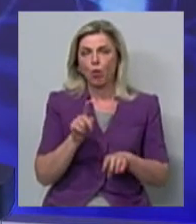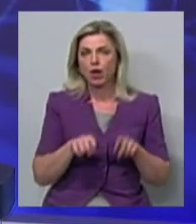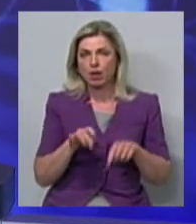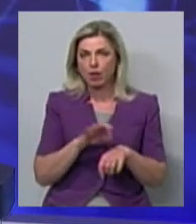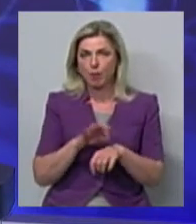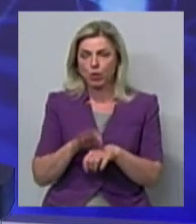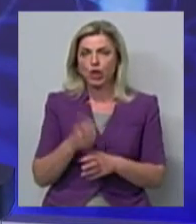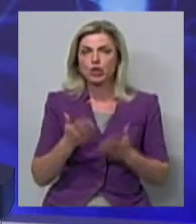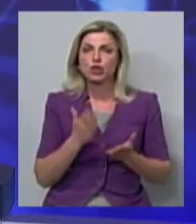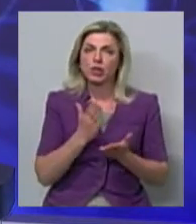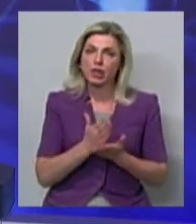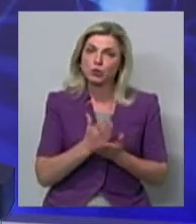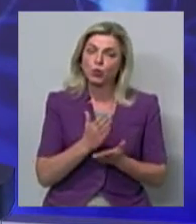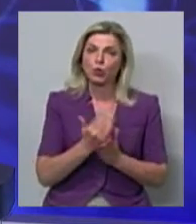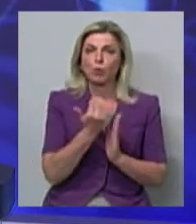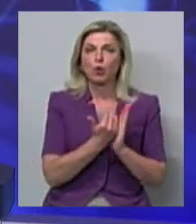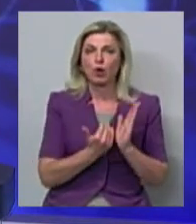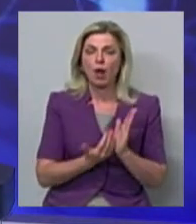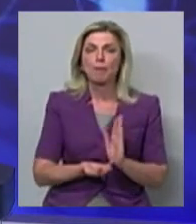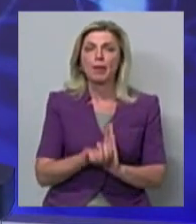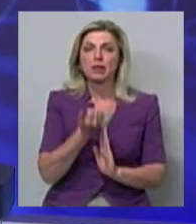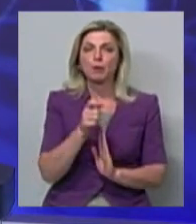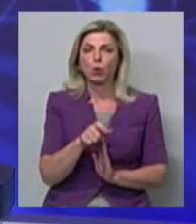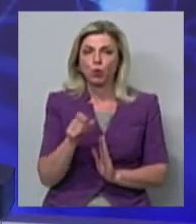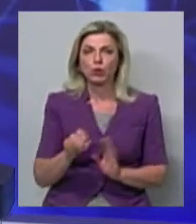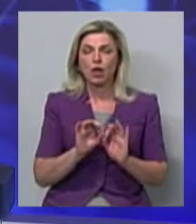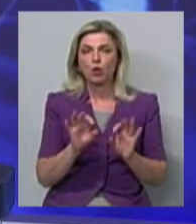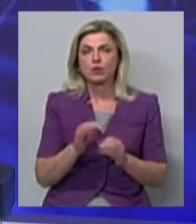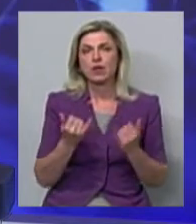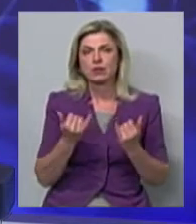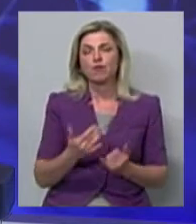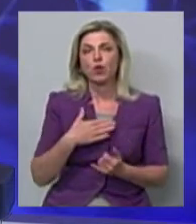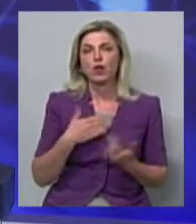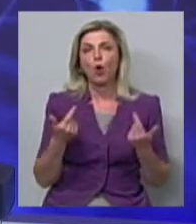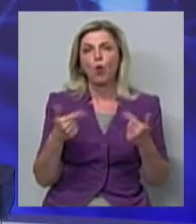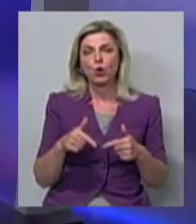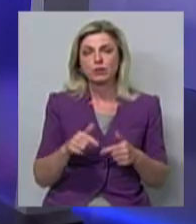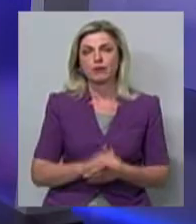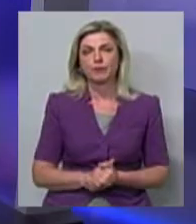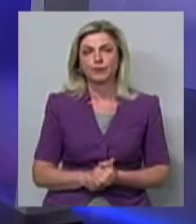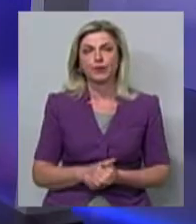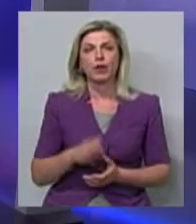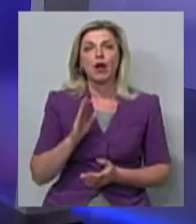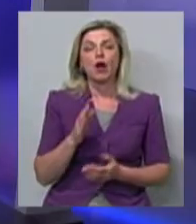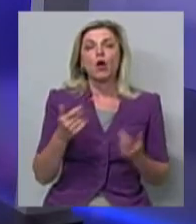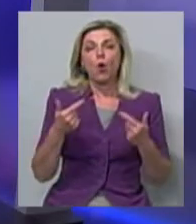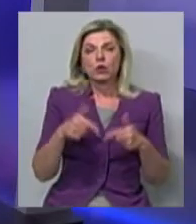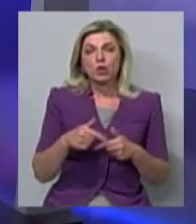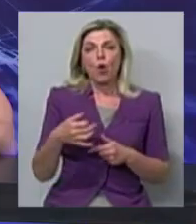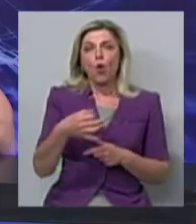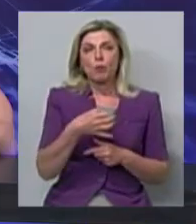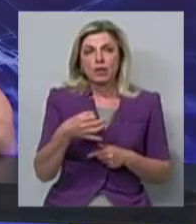Чи існують програми підтримки таких людей, розкаже наша сьогоднішня гостя. В студії – обласний дитячий